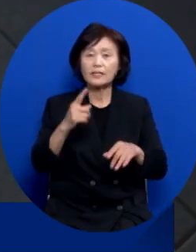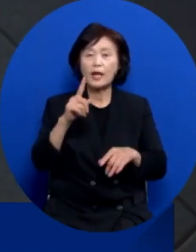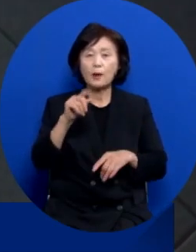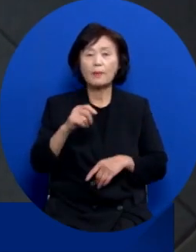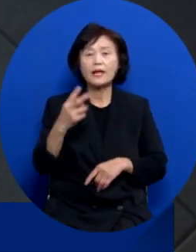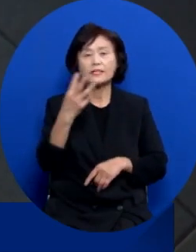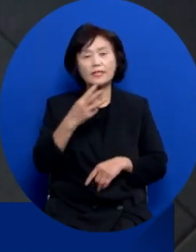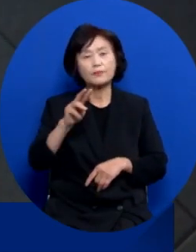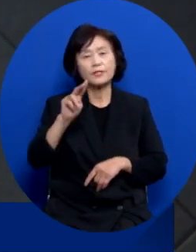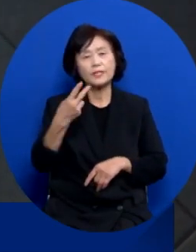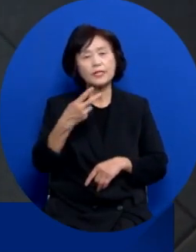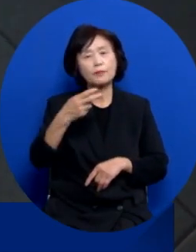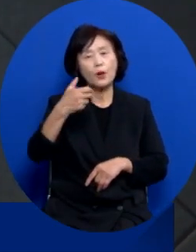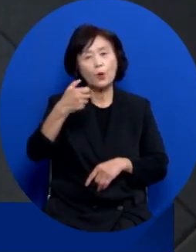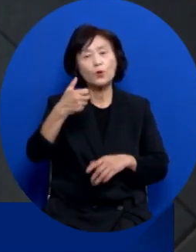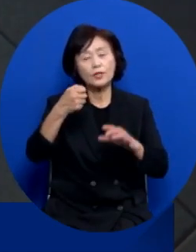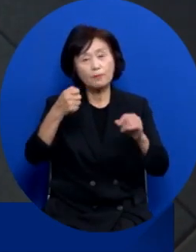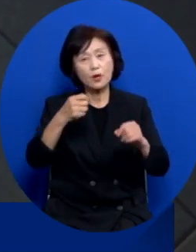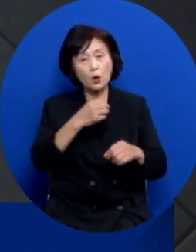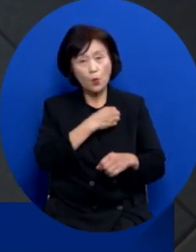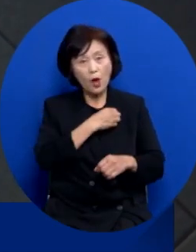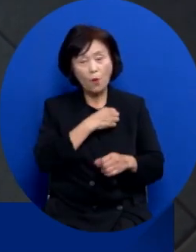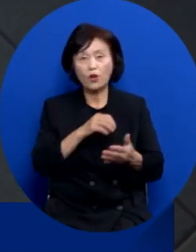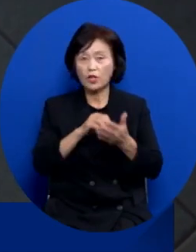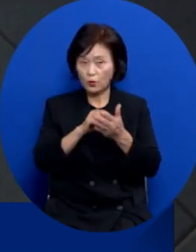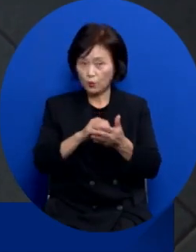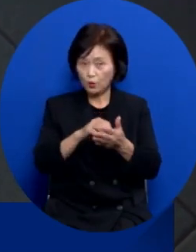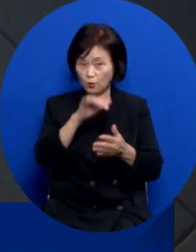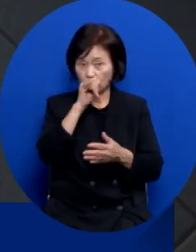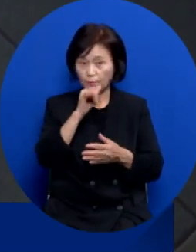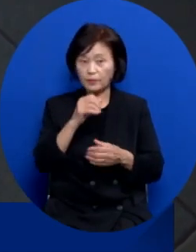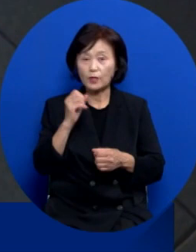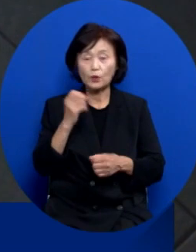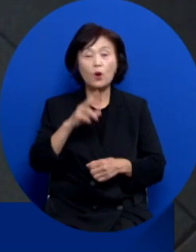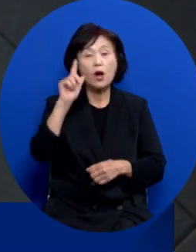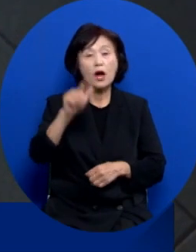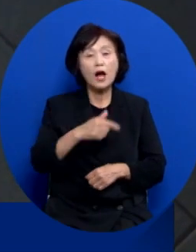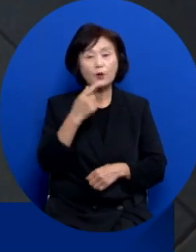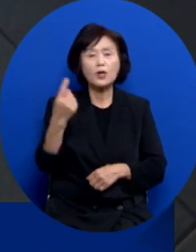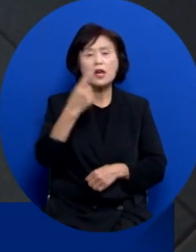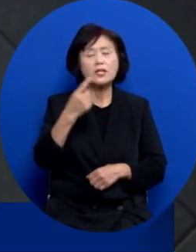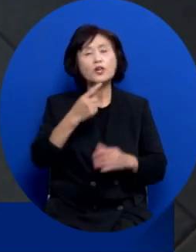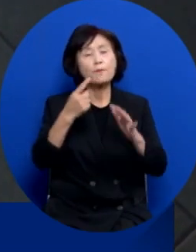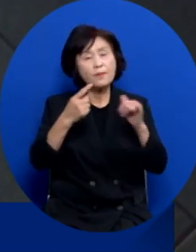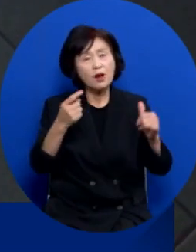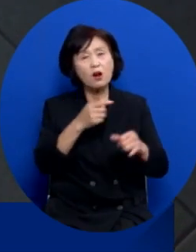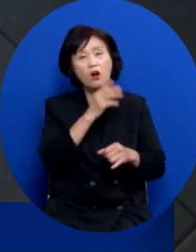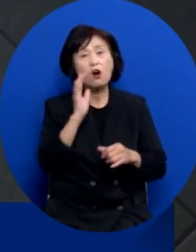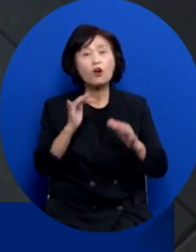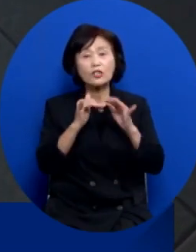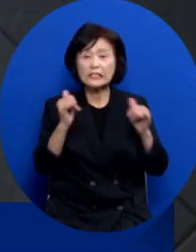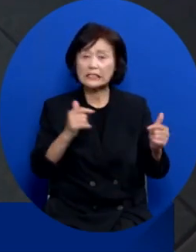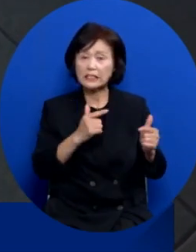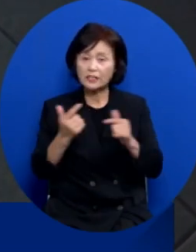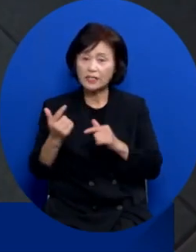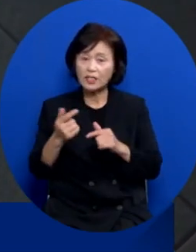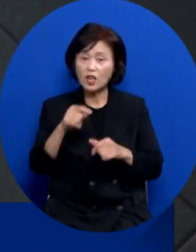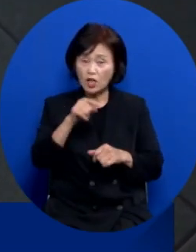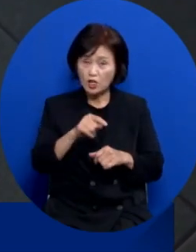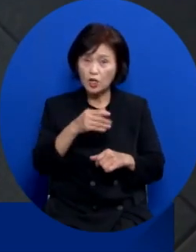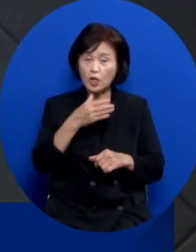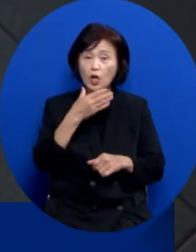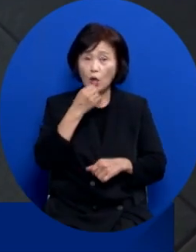13,250명의 회원이 등록돼 있습니다. 그리고 하루에 1,000명의 어르신들이